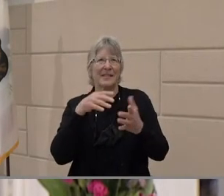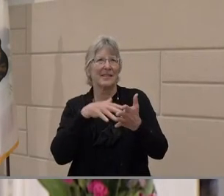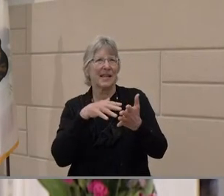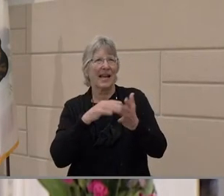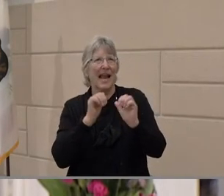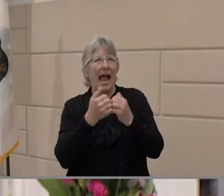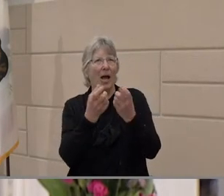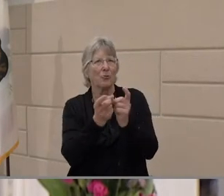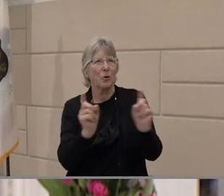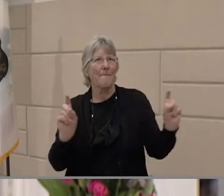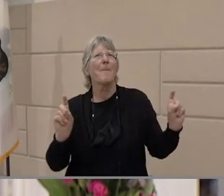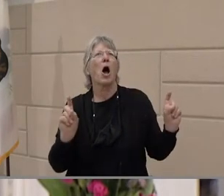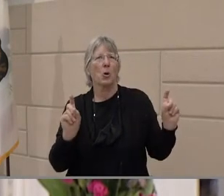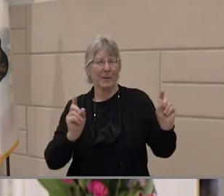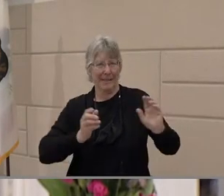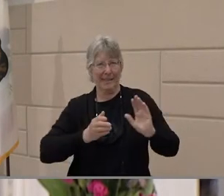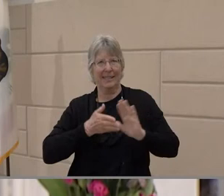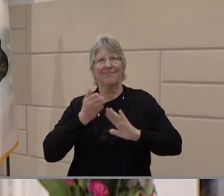ตาม